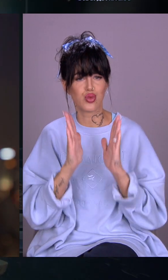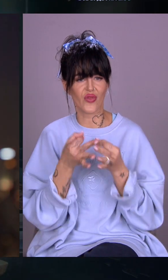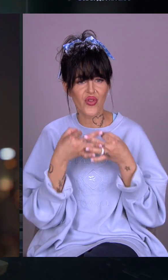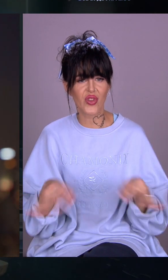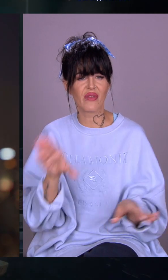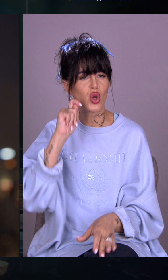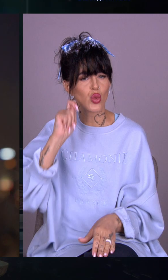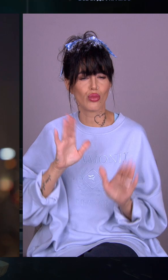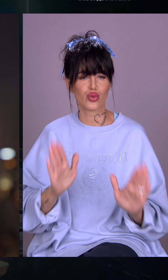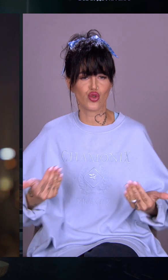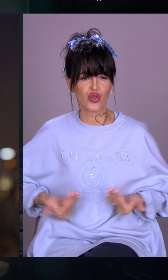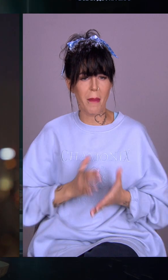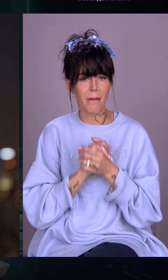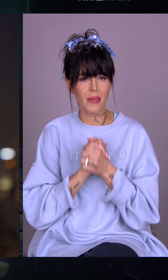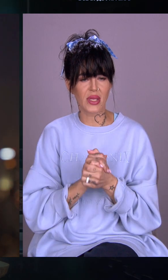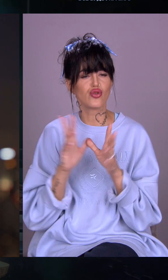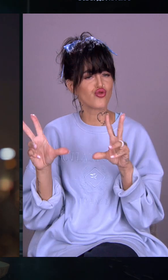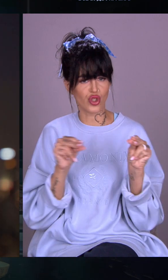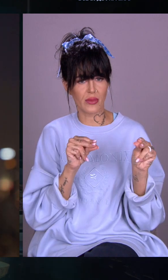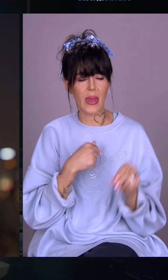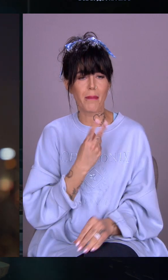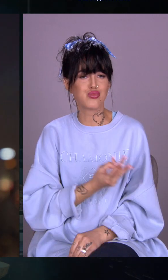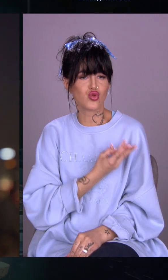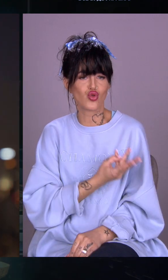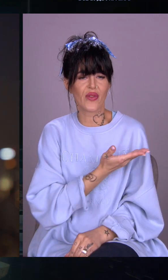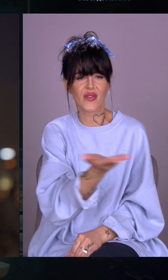жити мирно і щасливо. Я бажаю усім